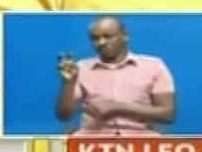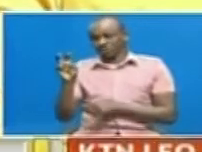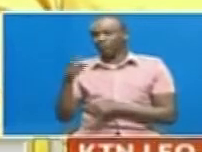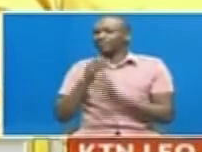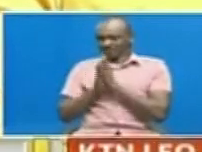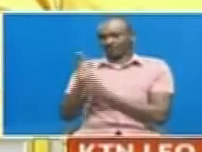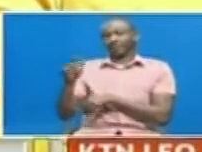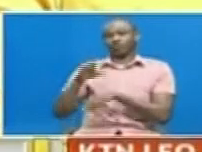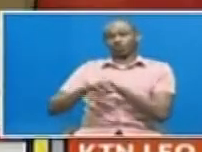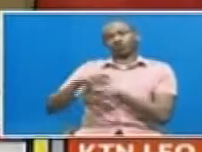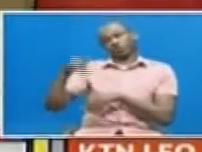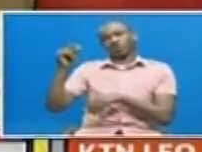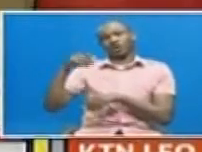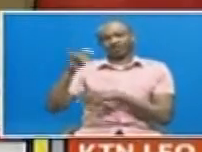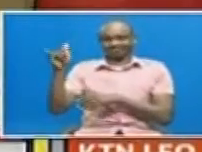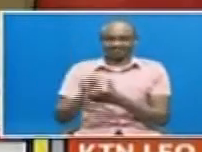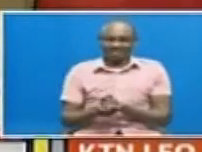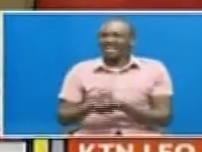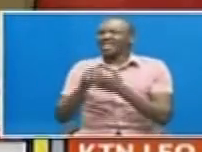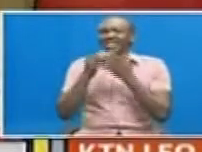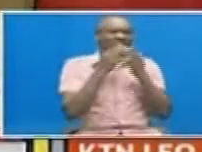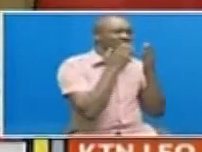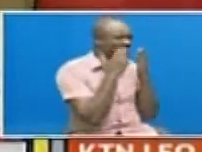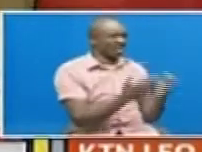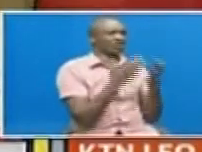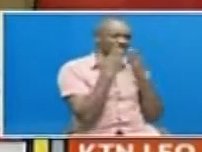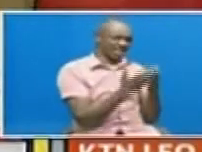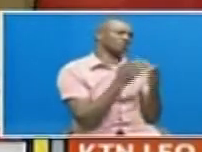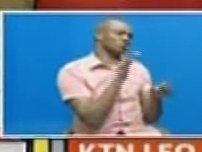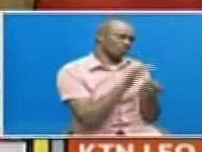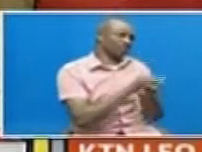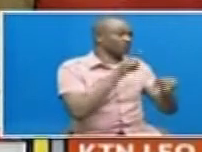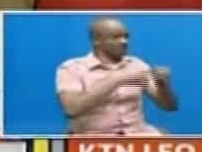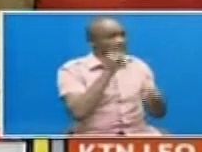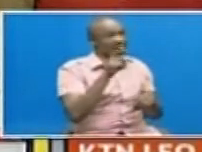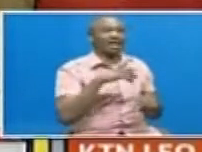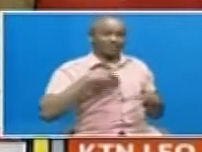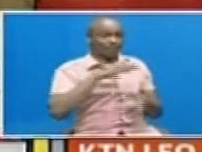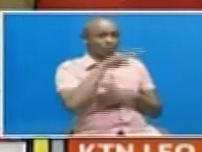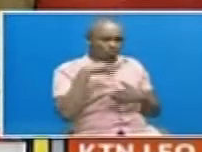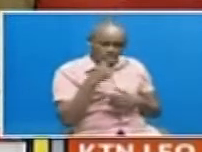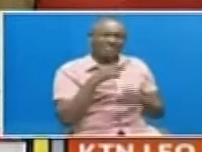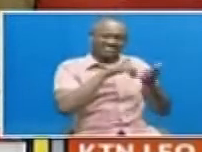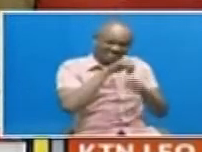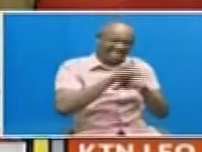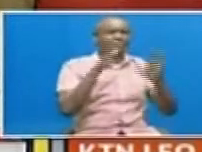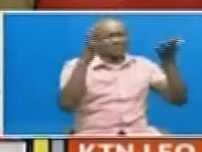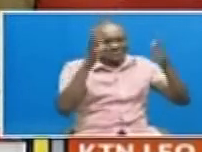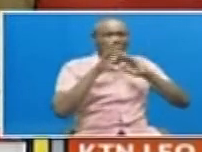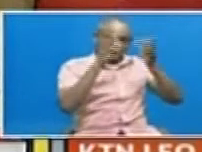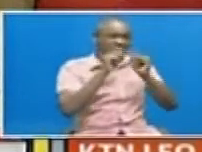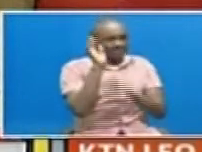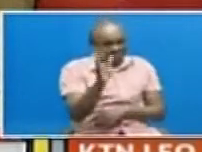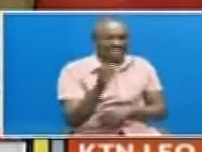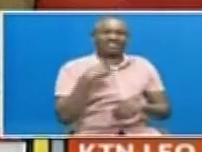tunawaombea. Asante sana kwa muda wako, na kwa niaba yangu na wenzangu na sawa mashabiki ambao wametuma jumbe nyingi sana, wanatakia